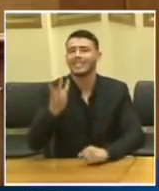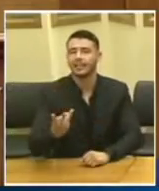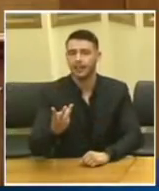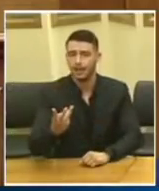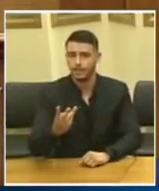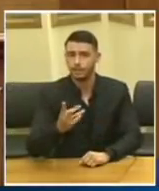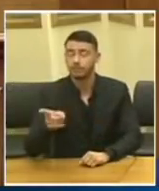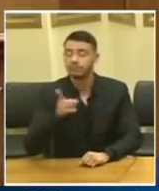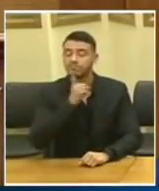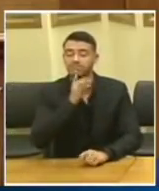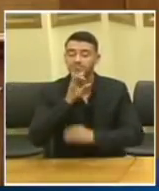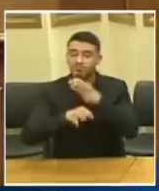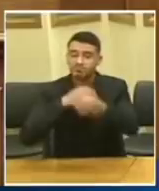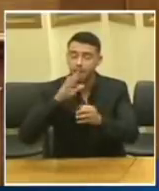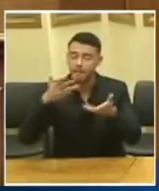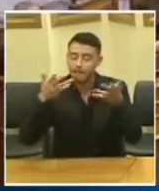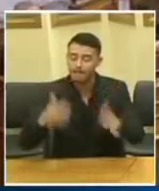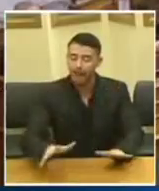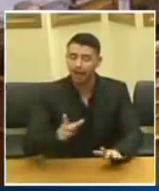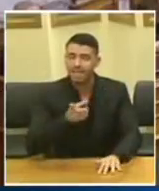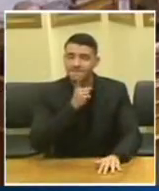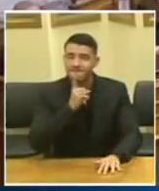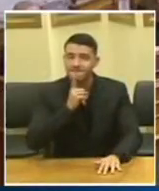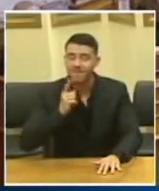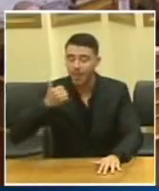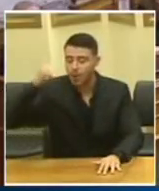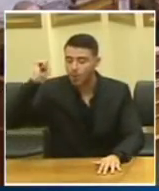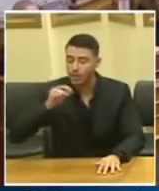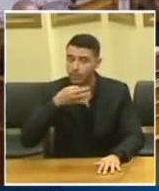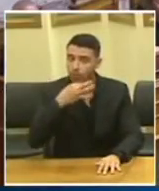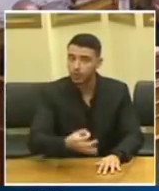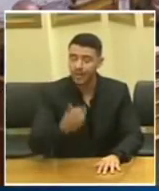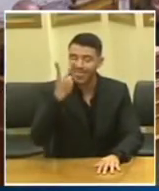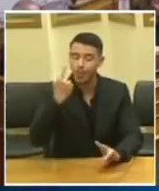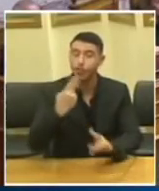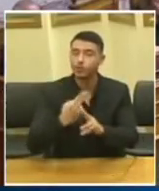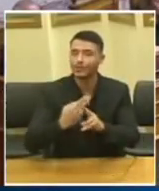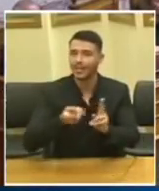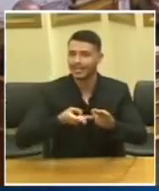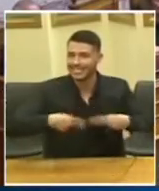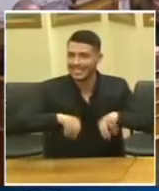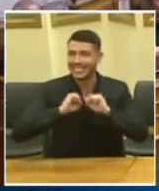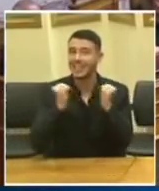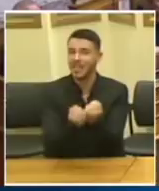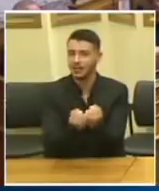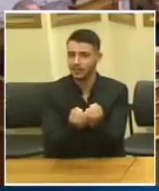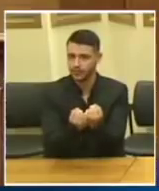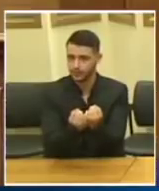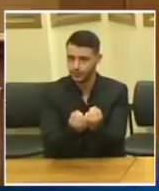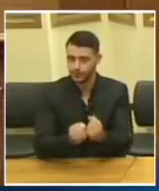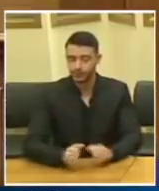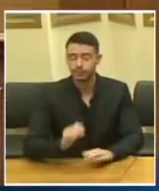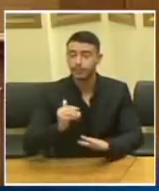εγώ μίλησα προχθές για τις δύο κρίσιμες συνεδριάσεις και είχε πει ότι στις 2 Δεκεμβρίου του 1991 είχε δεχθεί